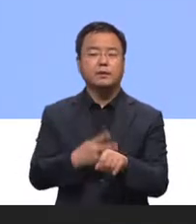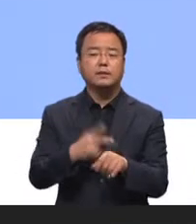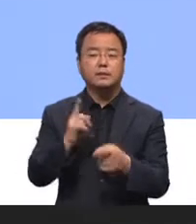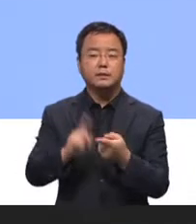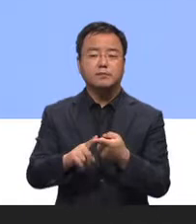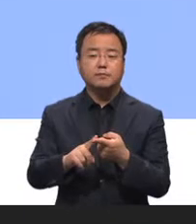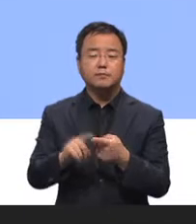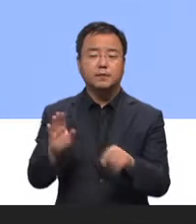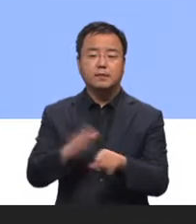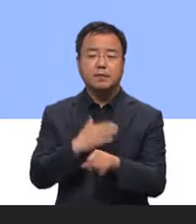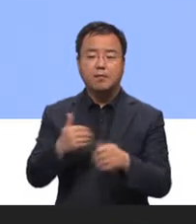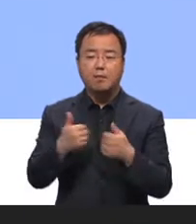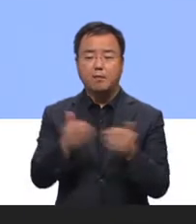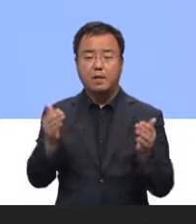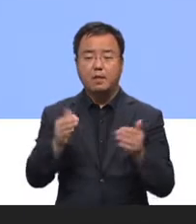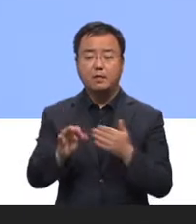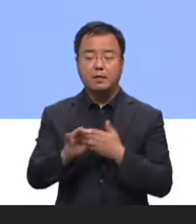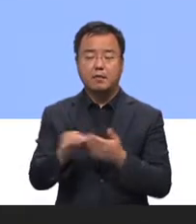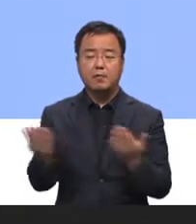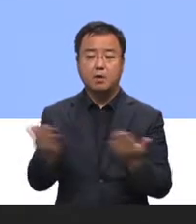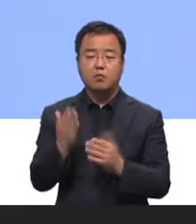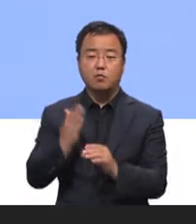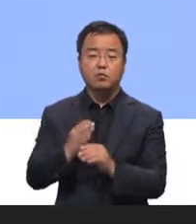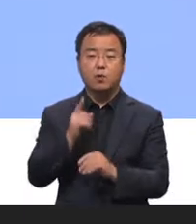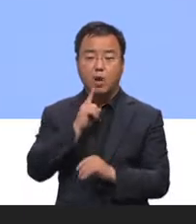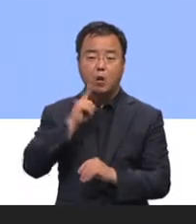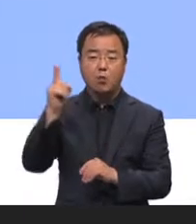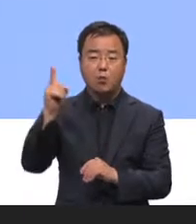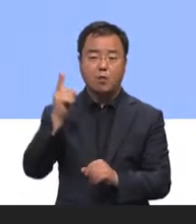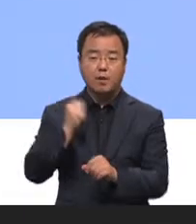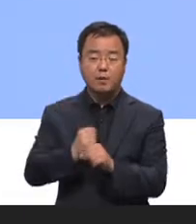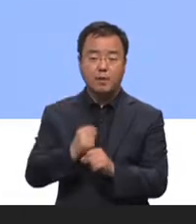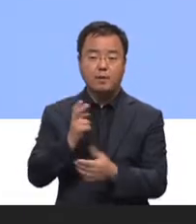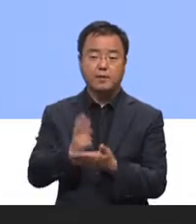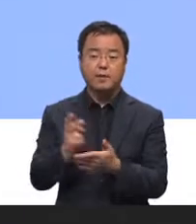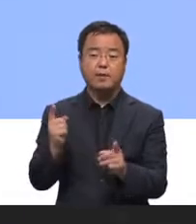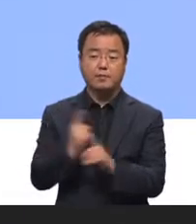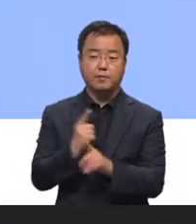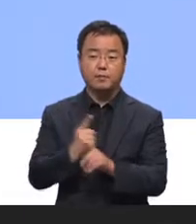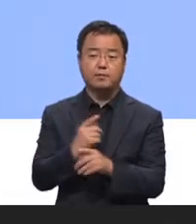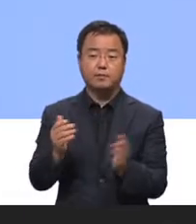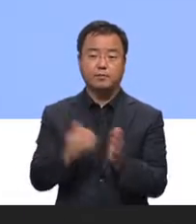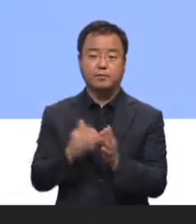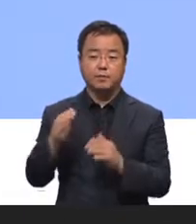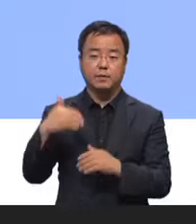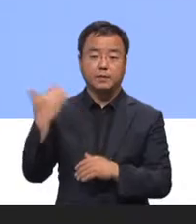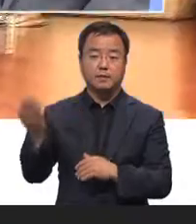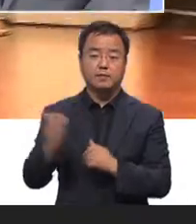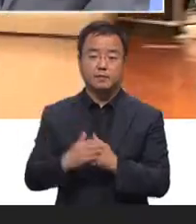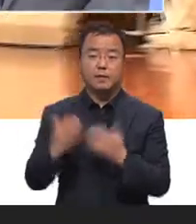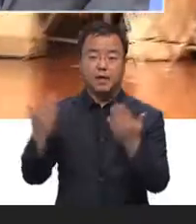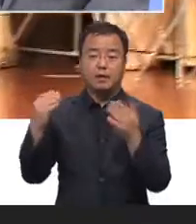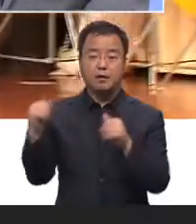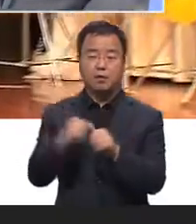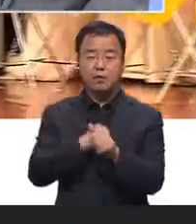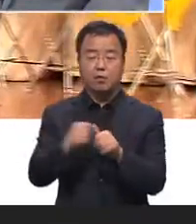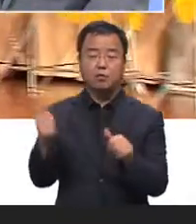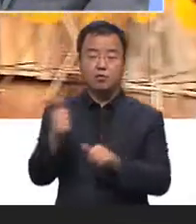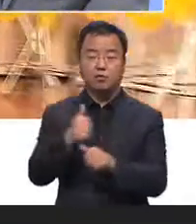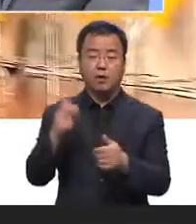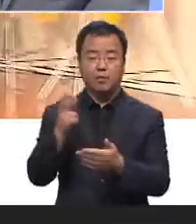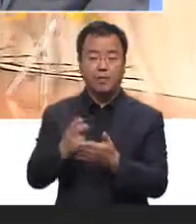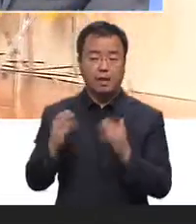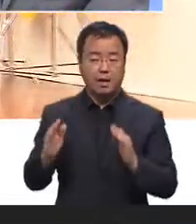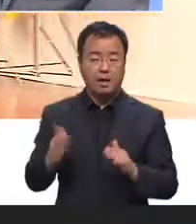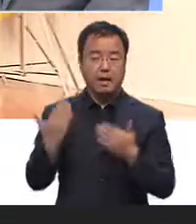이렇게 되면 의무적으로 없고 발상으로 이번에 법을 개정해 습니다 예 에 그 다음에 지금 확보 기법 은 겸 명한 사안인